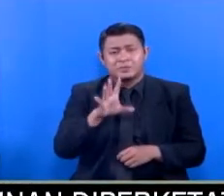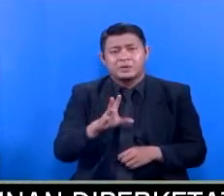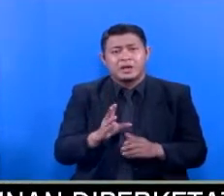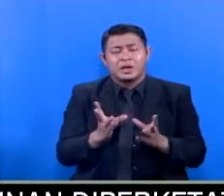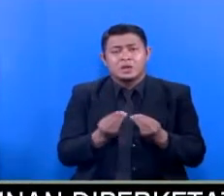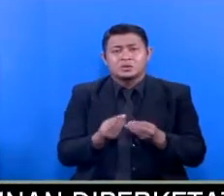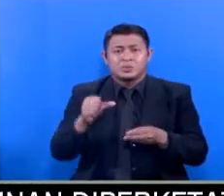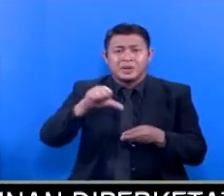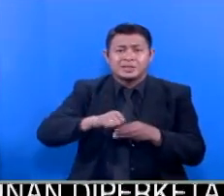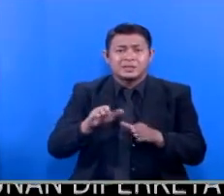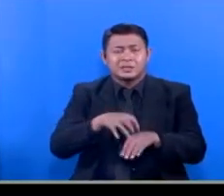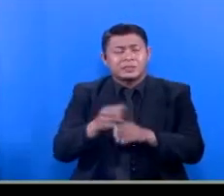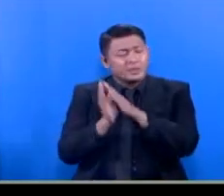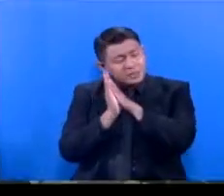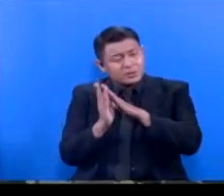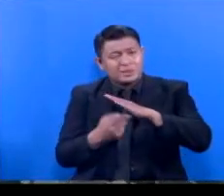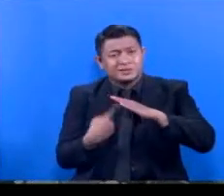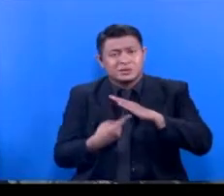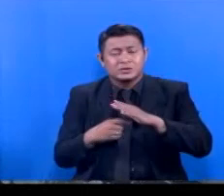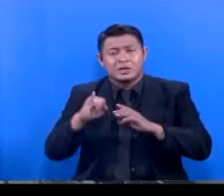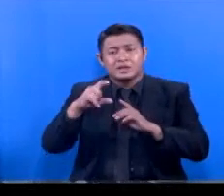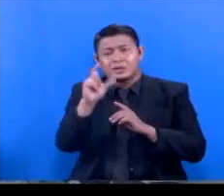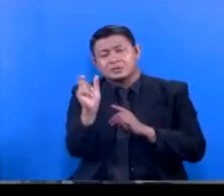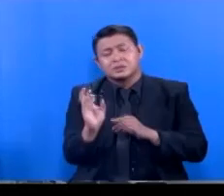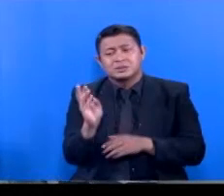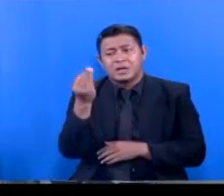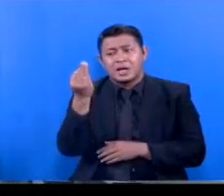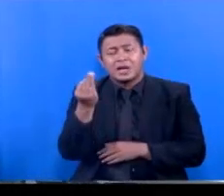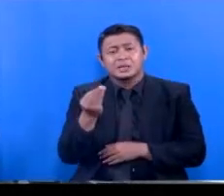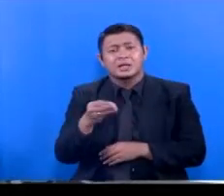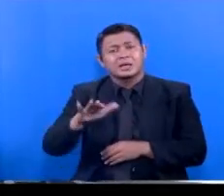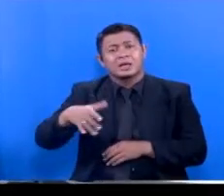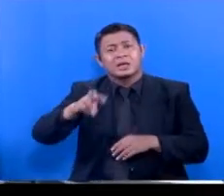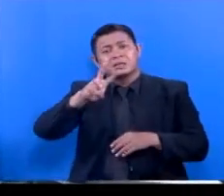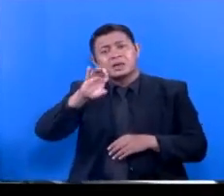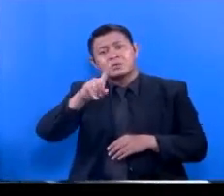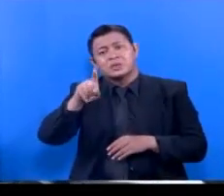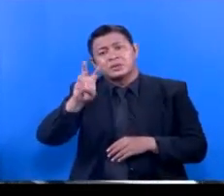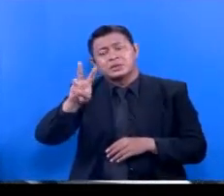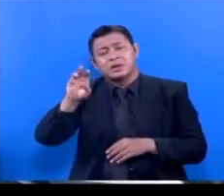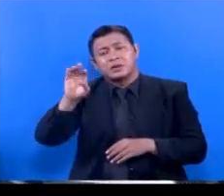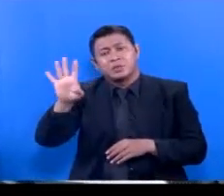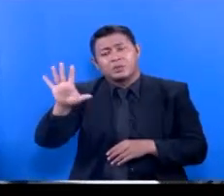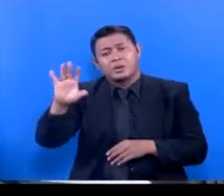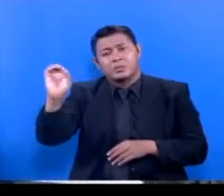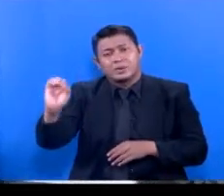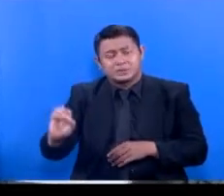tingkat keterisian tempat tidur baik isolasi maupun ICU di Jakarta berada di kisaran